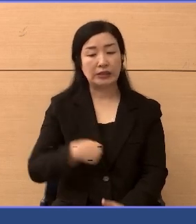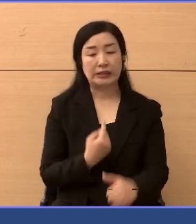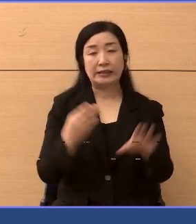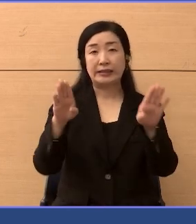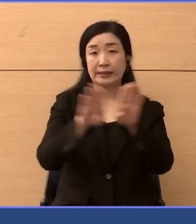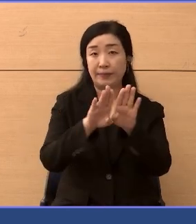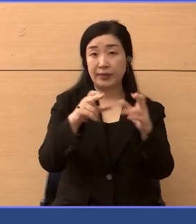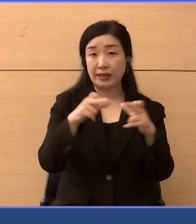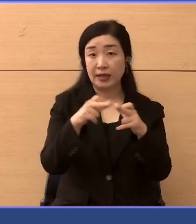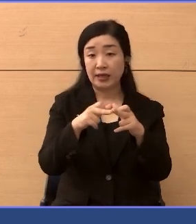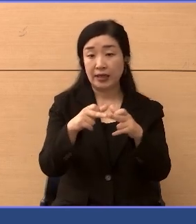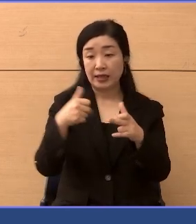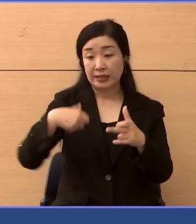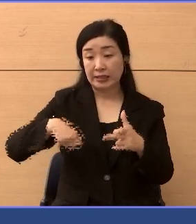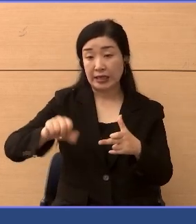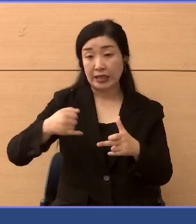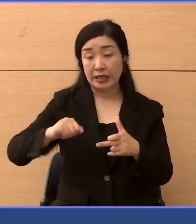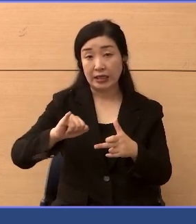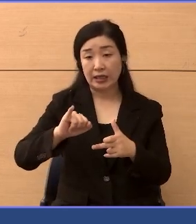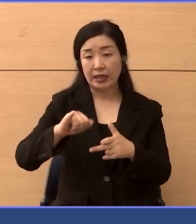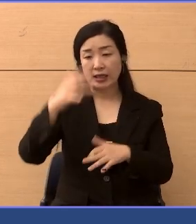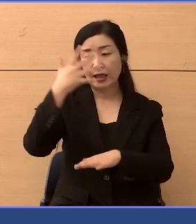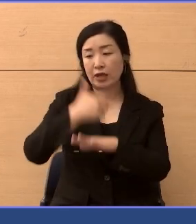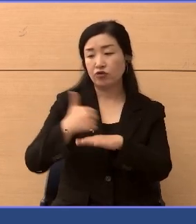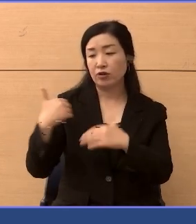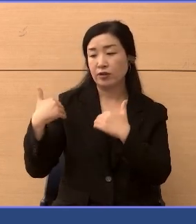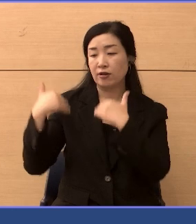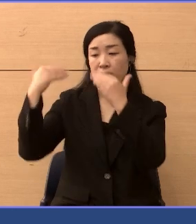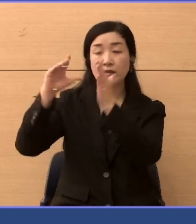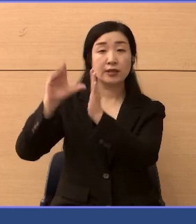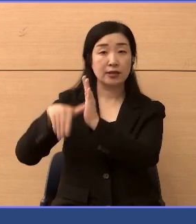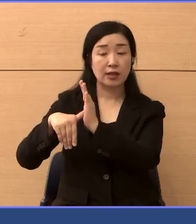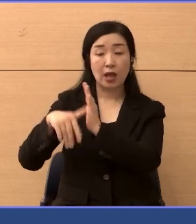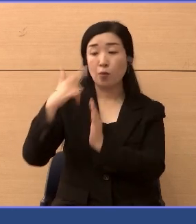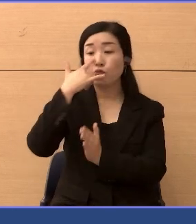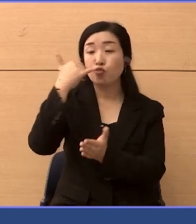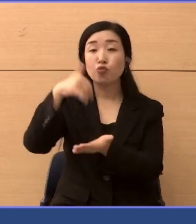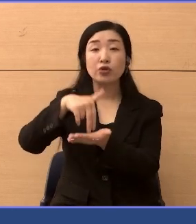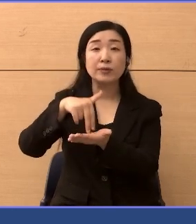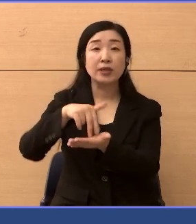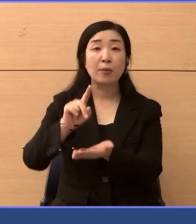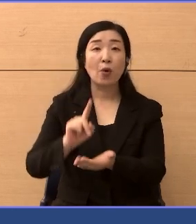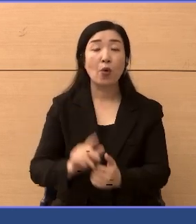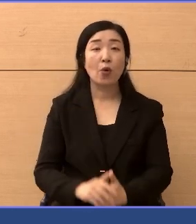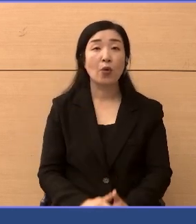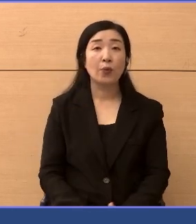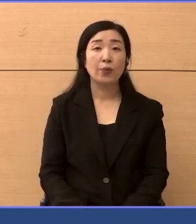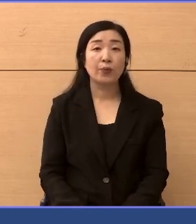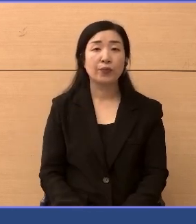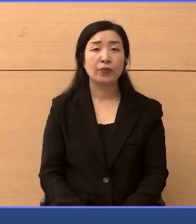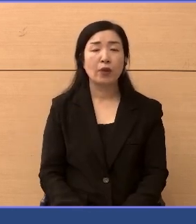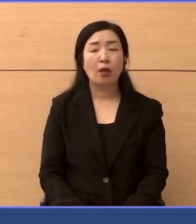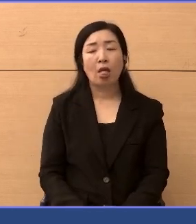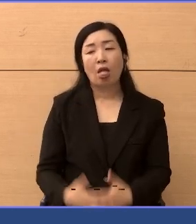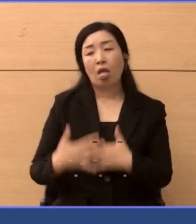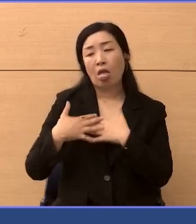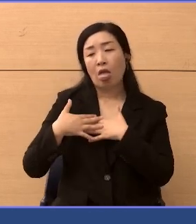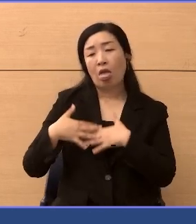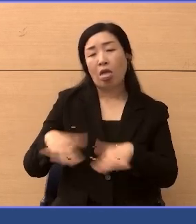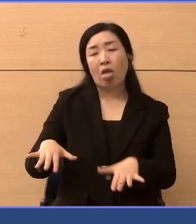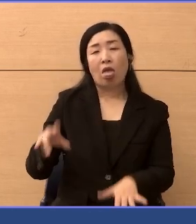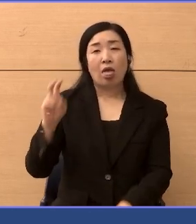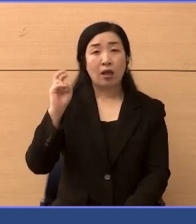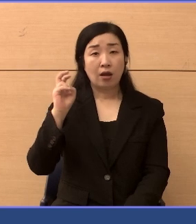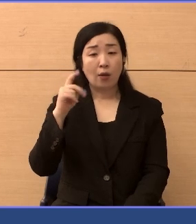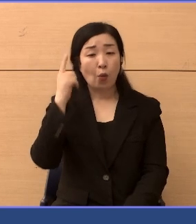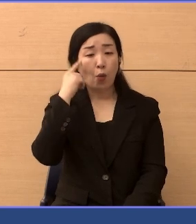be extremely 자녀가 tired. They may be 성인기에 exhausted 접어들게 되면 from 부모님들은 fighting 정말 school system or 지친 supporting 경우가 a